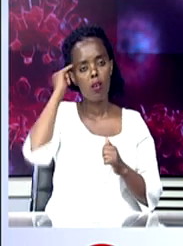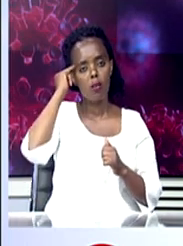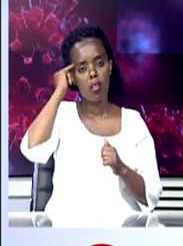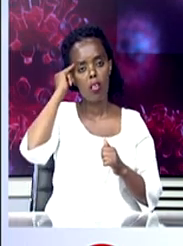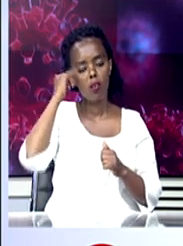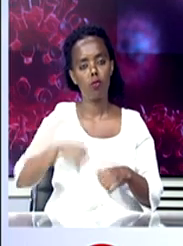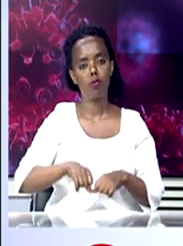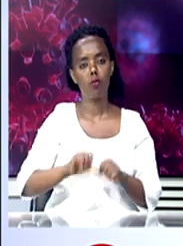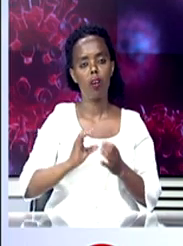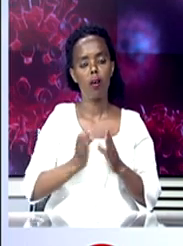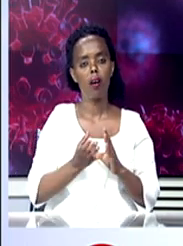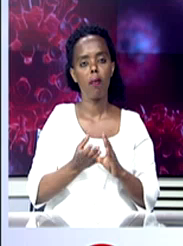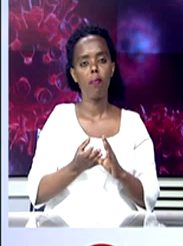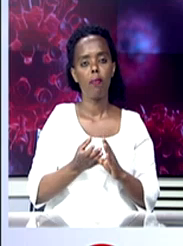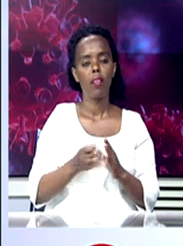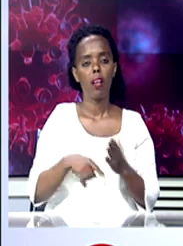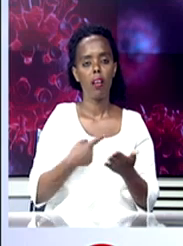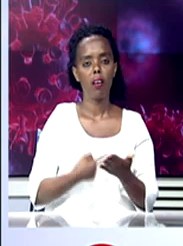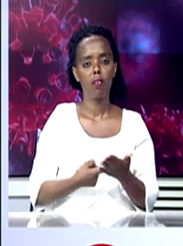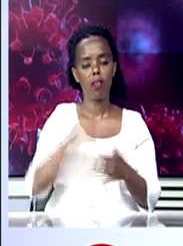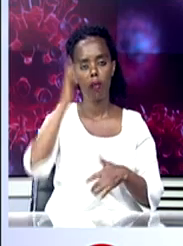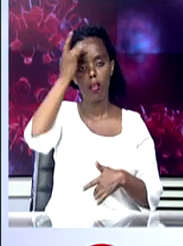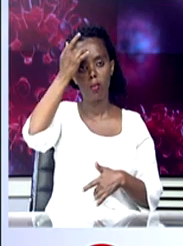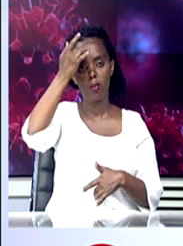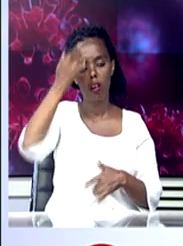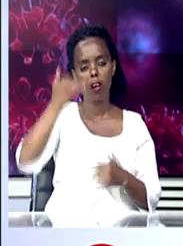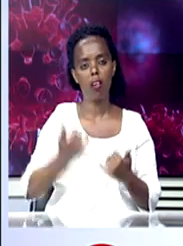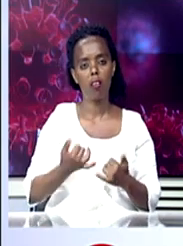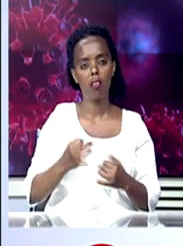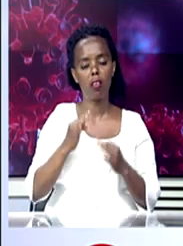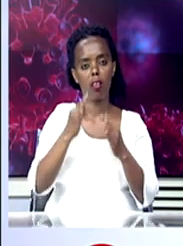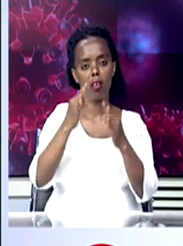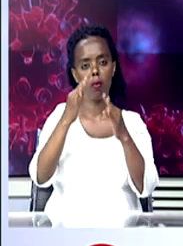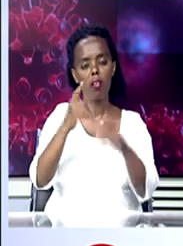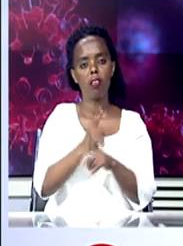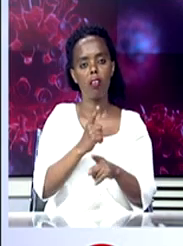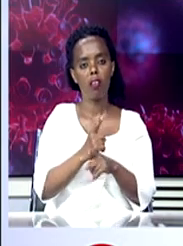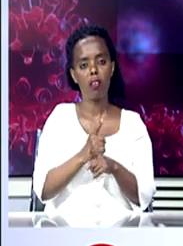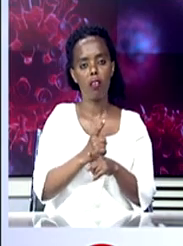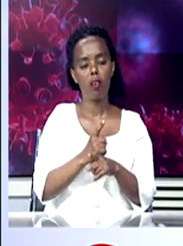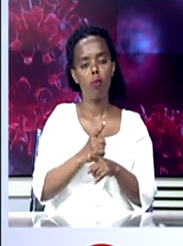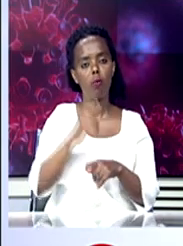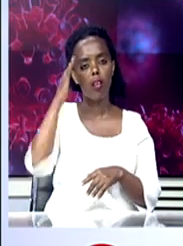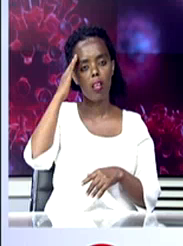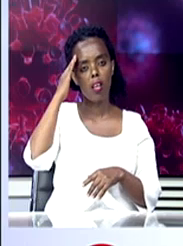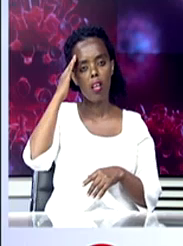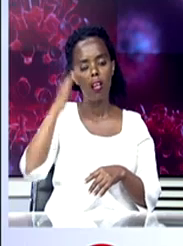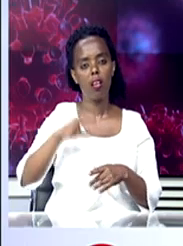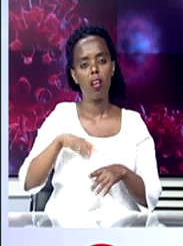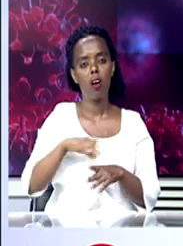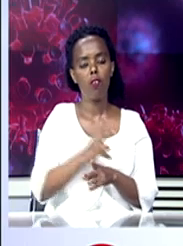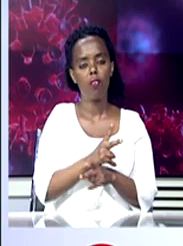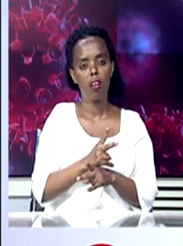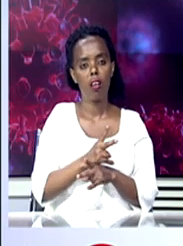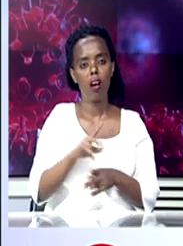qaba. Kanaaf dhibeen kun haala inni ittiin darbu sirriitti hubannee irraa of eeguu malee hawaasummaa